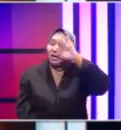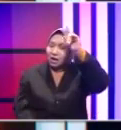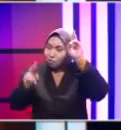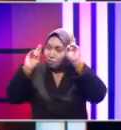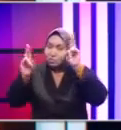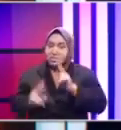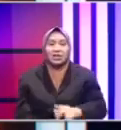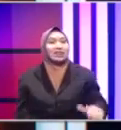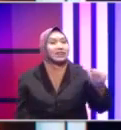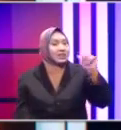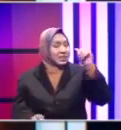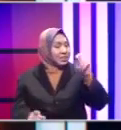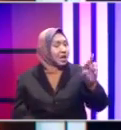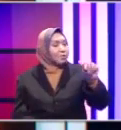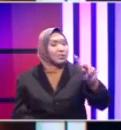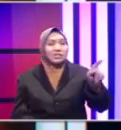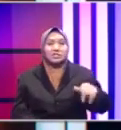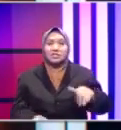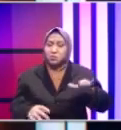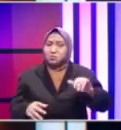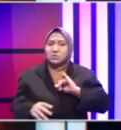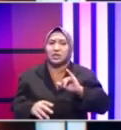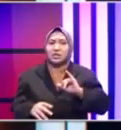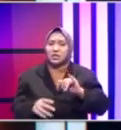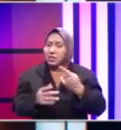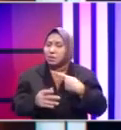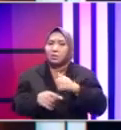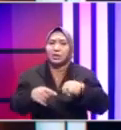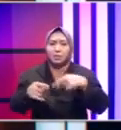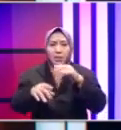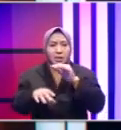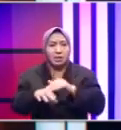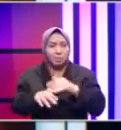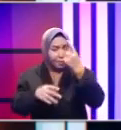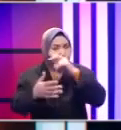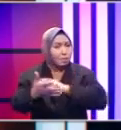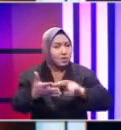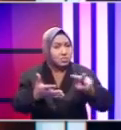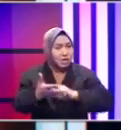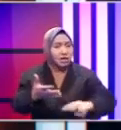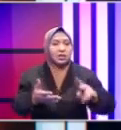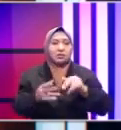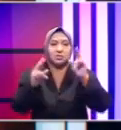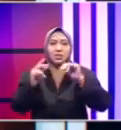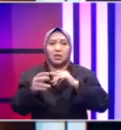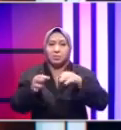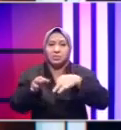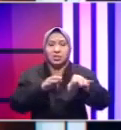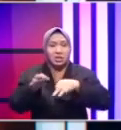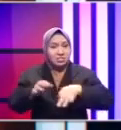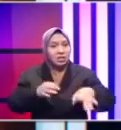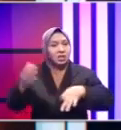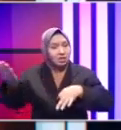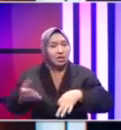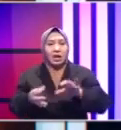sekali lagi sebelum sebelum kita pergi untuk baca anda ingin menjelaskan terlebih dahulu